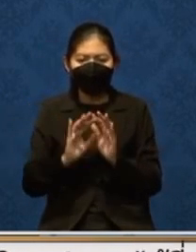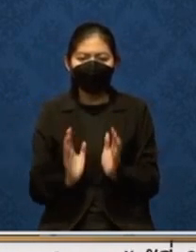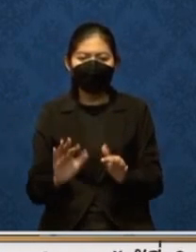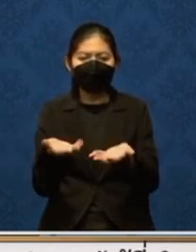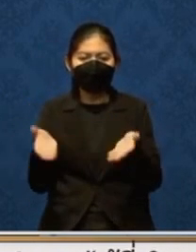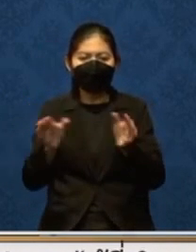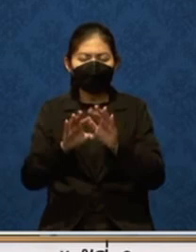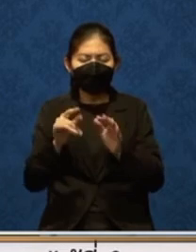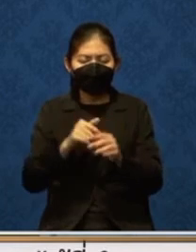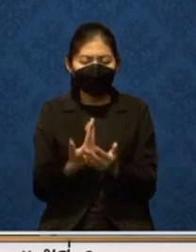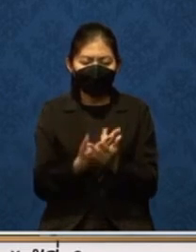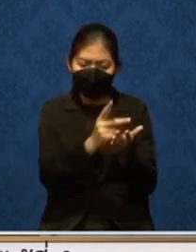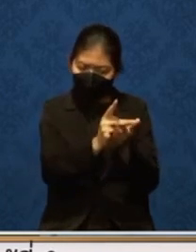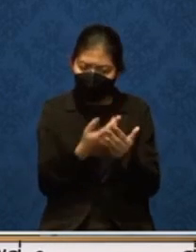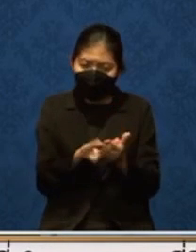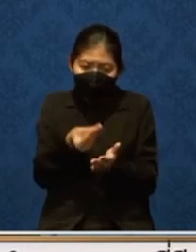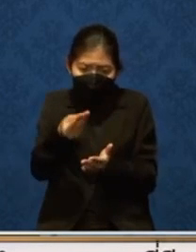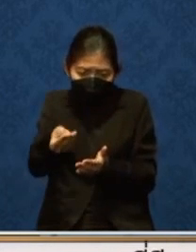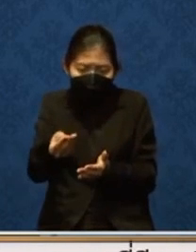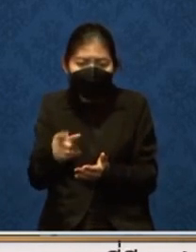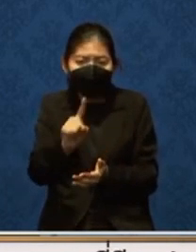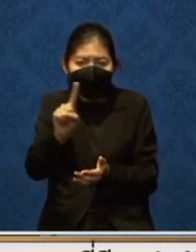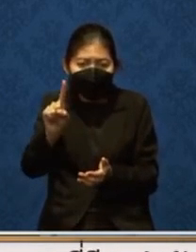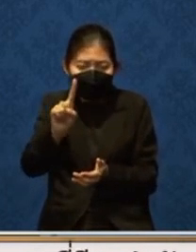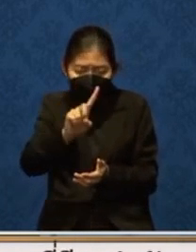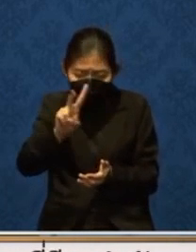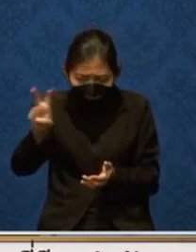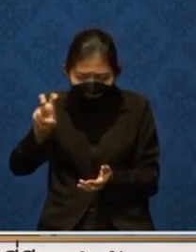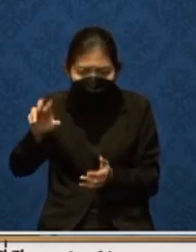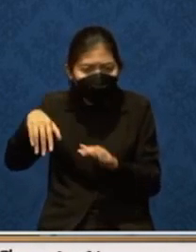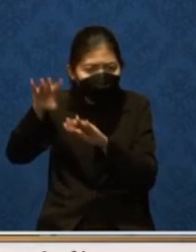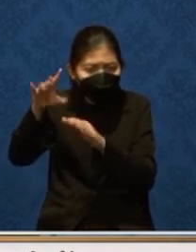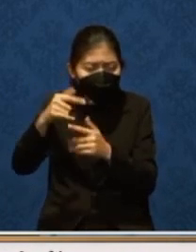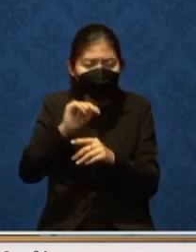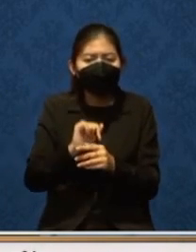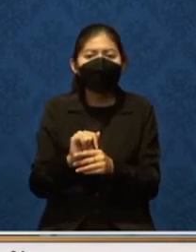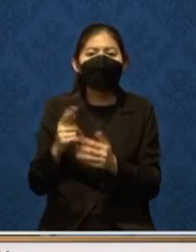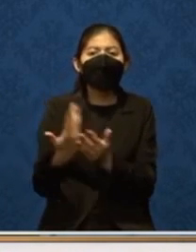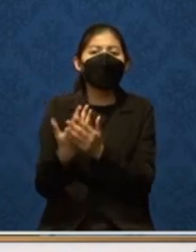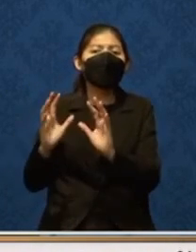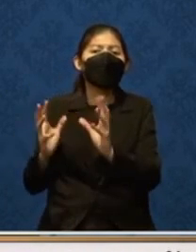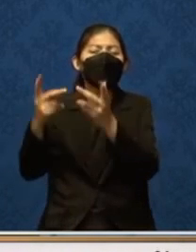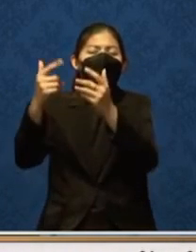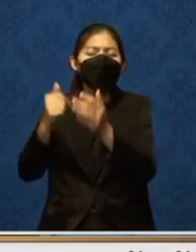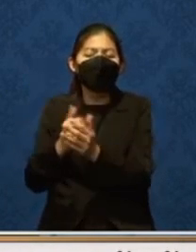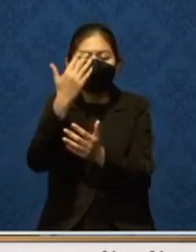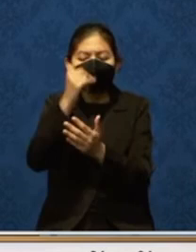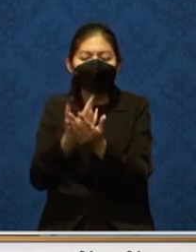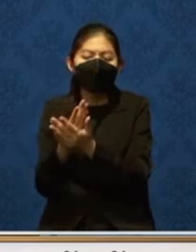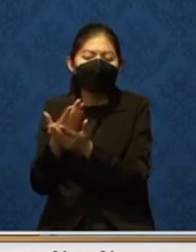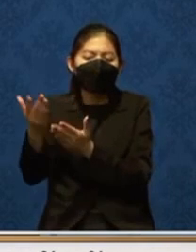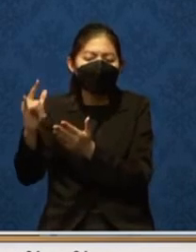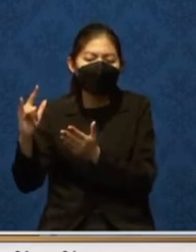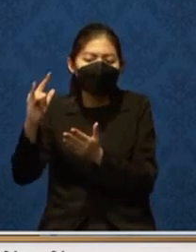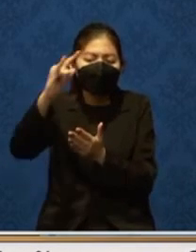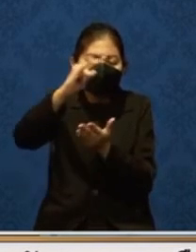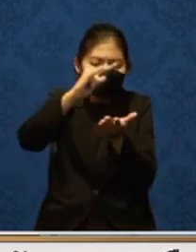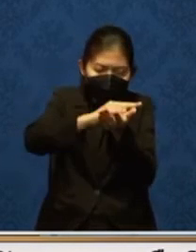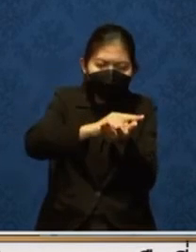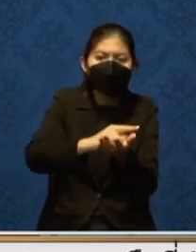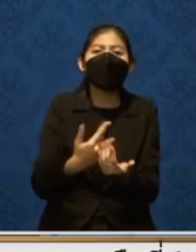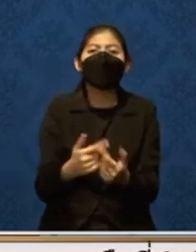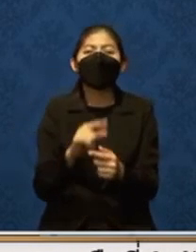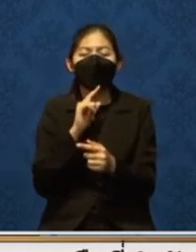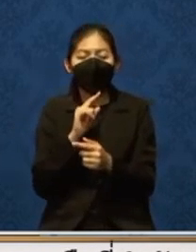ครัว กู้เงินพะสทที่ลกนี้คนนี้เงินให้องมากู้เพรเอาไปซื้อเคื่บินพอไดเงิกู้ไป